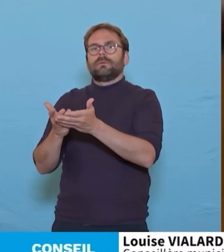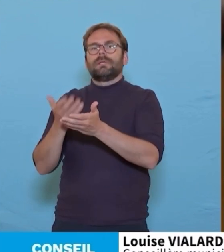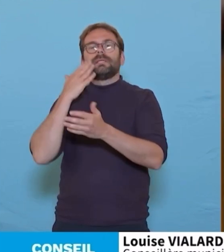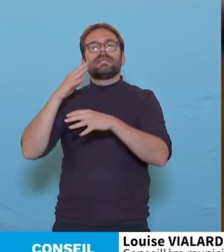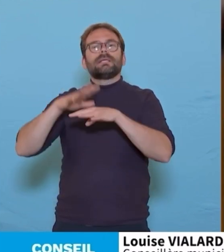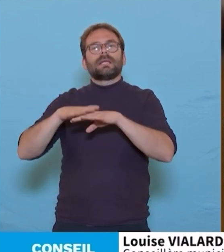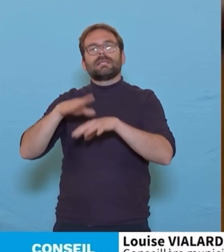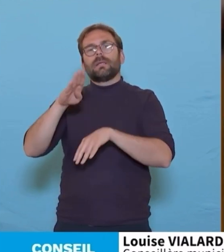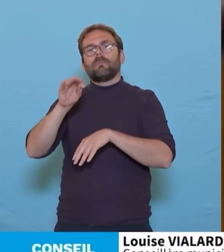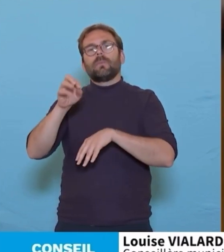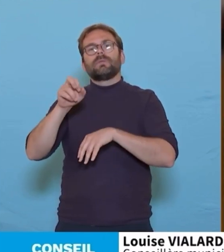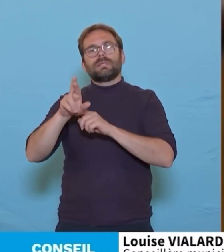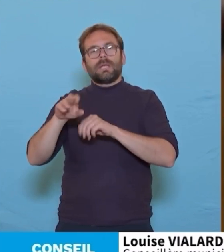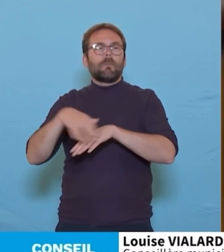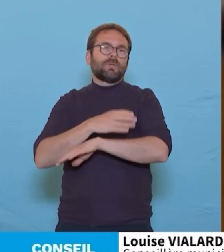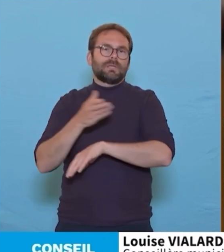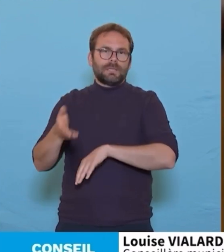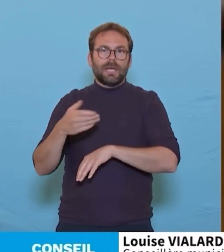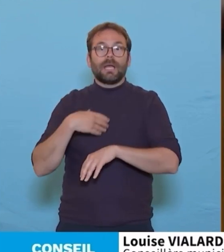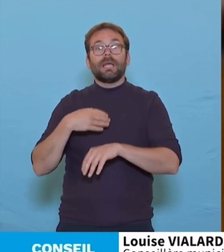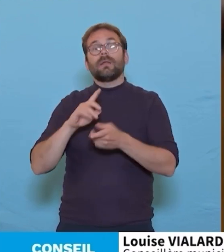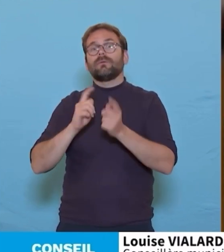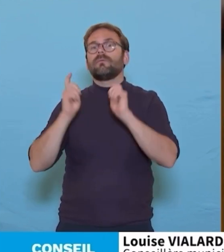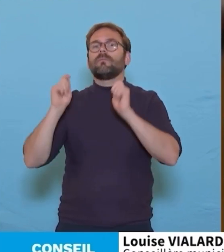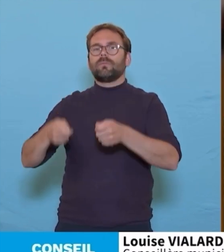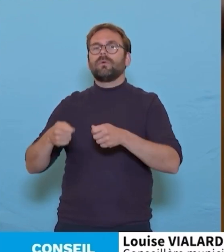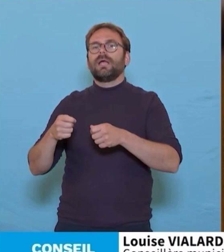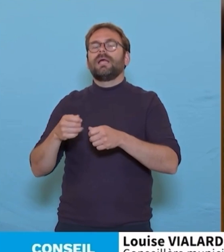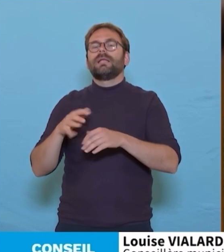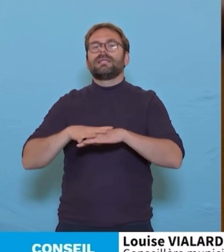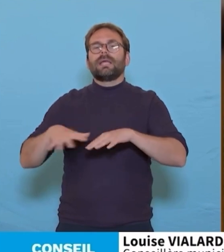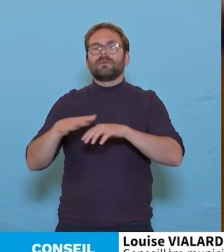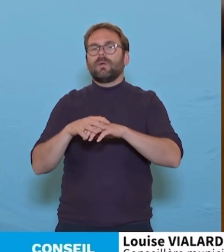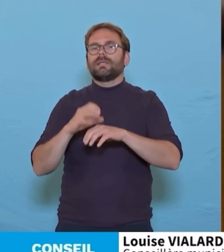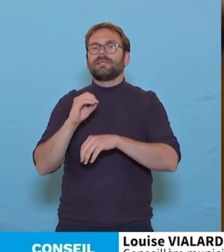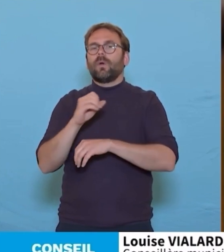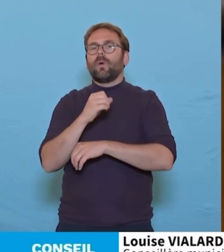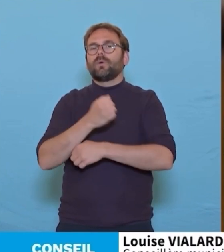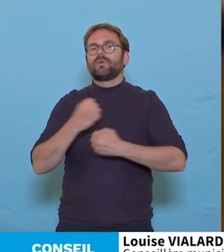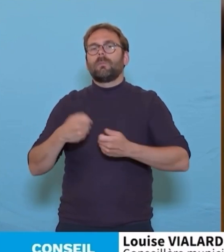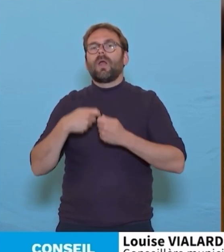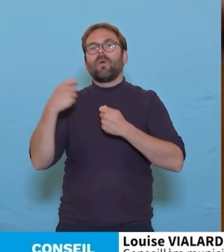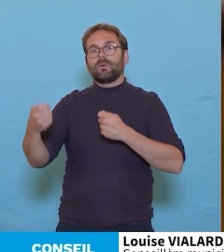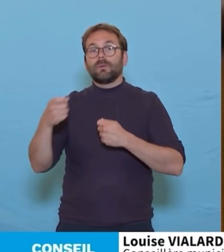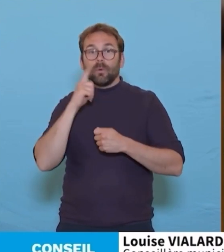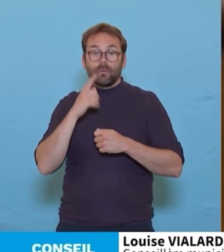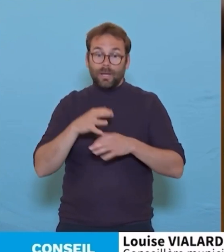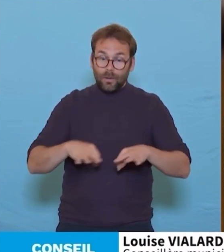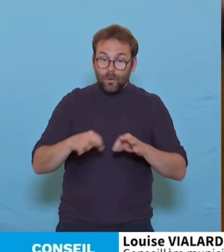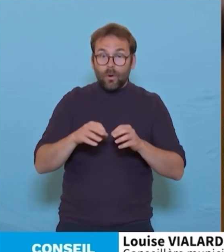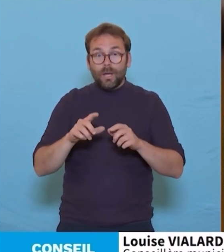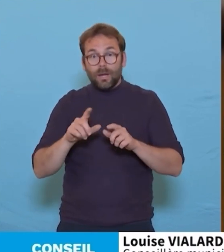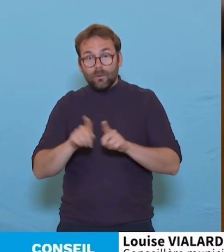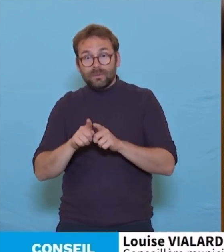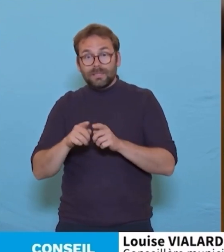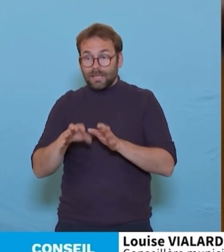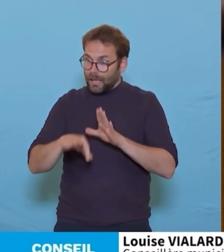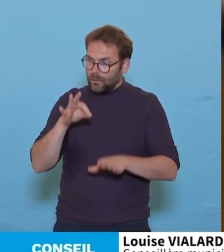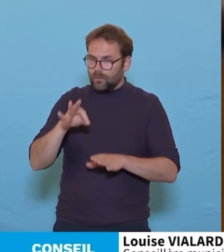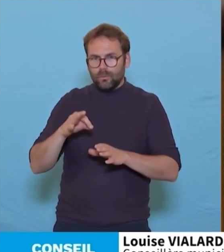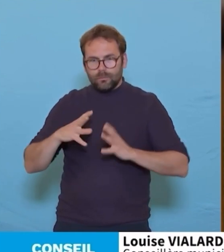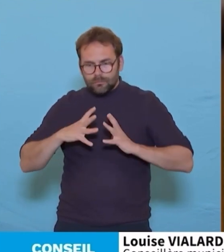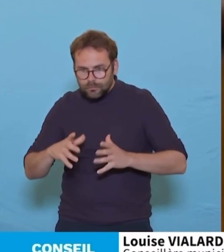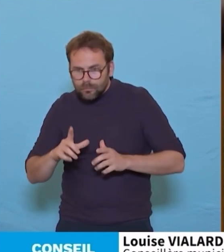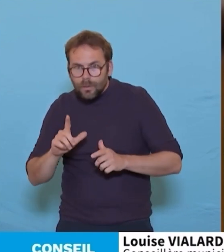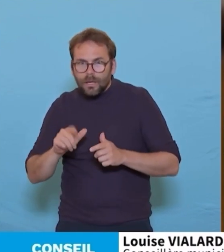Bautière a obtenu l'habilitation Territoire zéro chômeur longue durée, c'est parce que les acteurs locaux et les élus ont construit ensemble ce projet et au plus proche